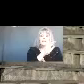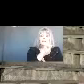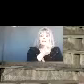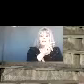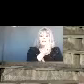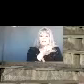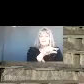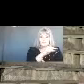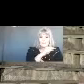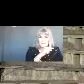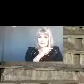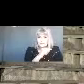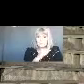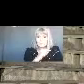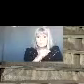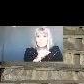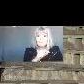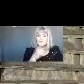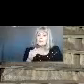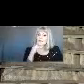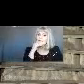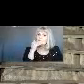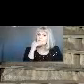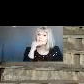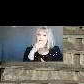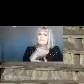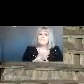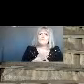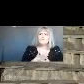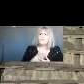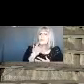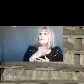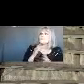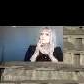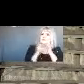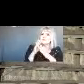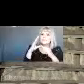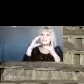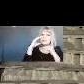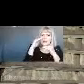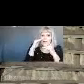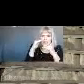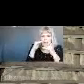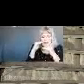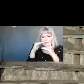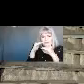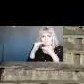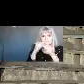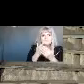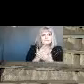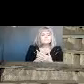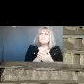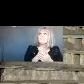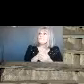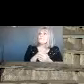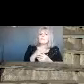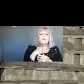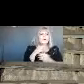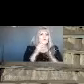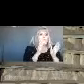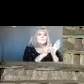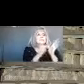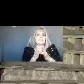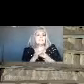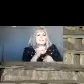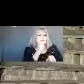wie Jesus is, dan voel het vir my, ons het Jesus kleiner gemaak. Dan voel het vir my, ons het 'n Jesus begin preek wat mense